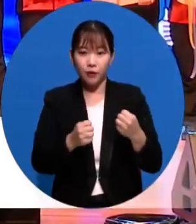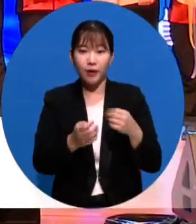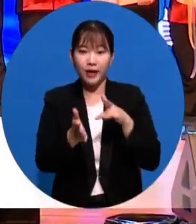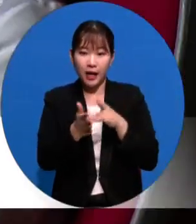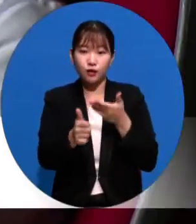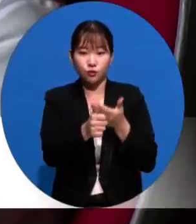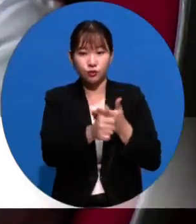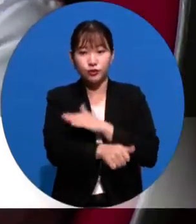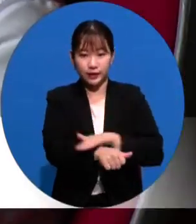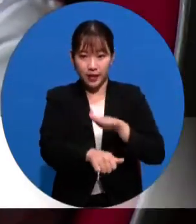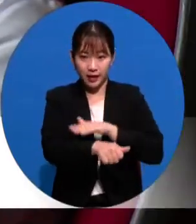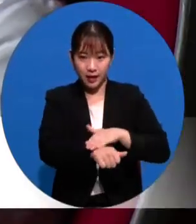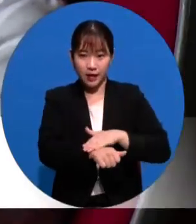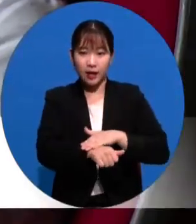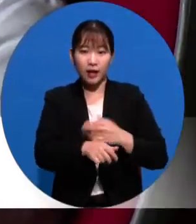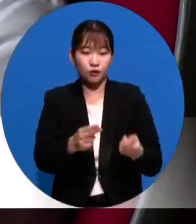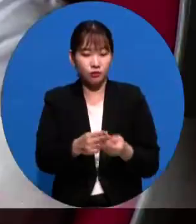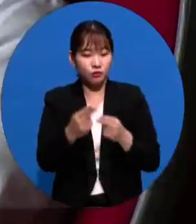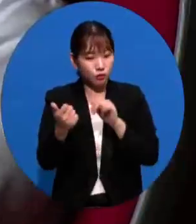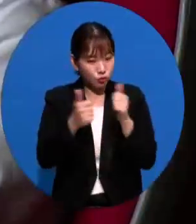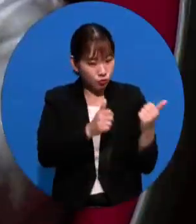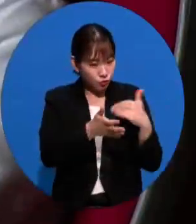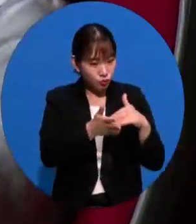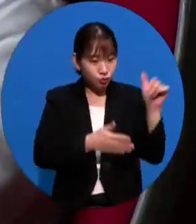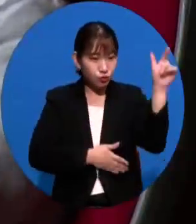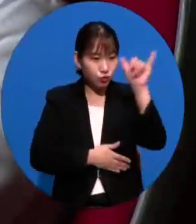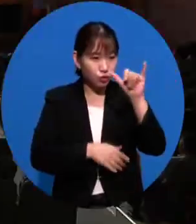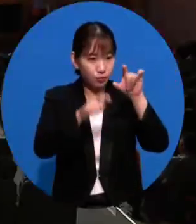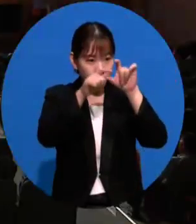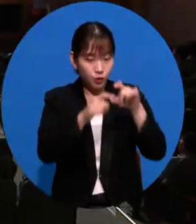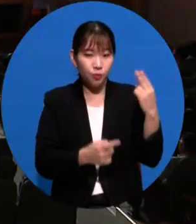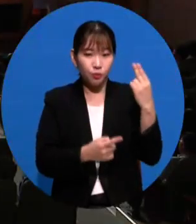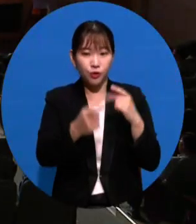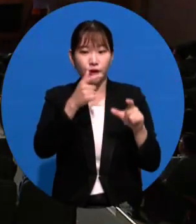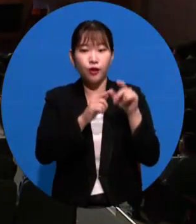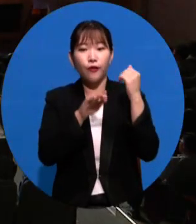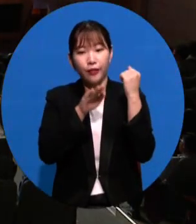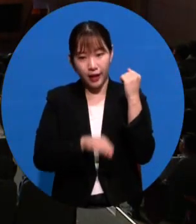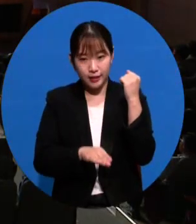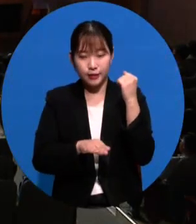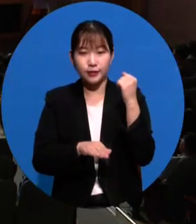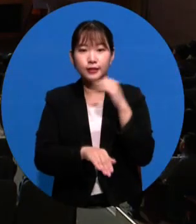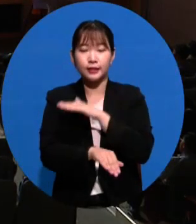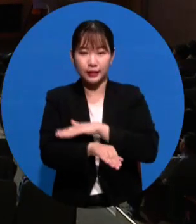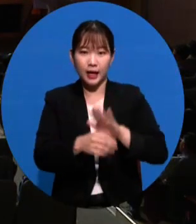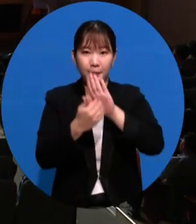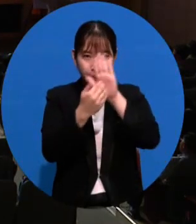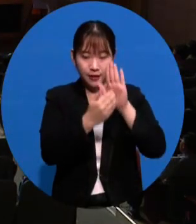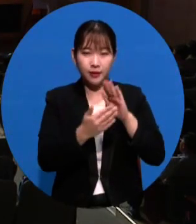처방률을 기록했으며 누적 치명률 또한 전국 평균보다 낮은 수준의 방역 성과를 거뒀습니다.